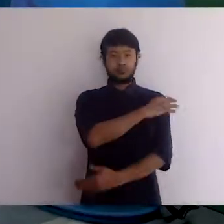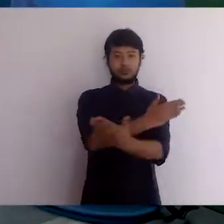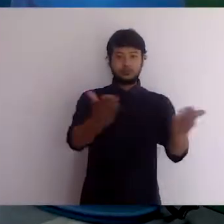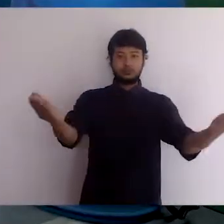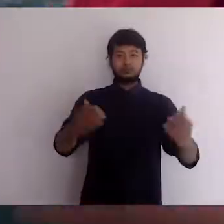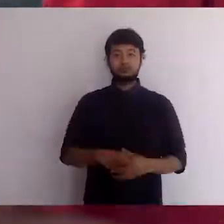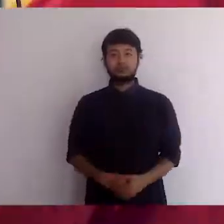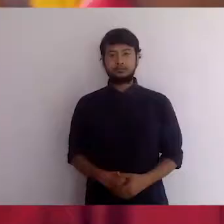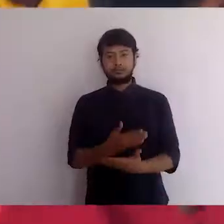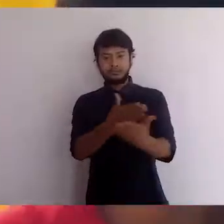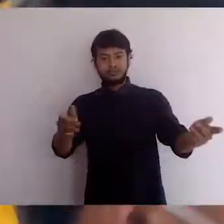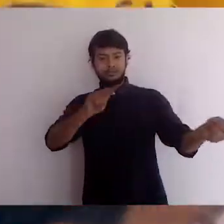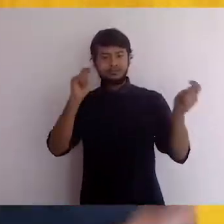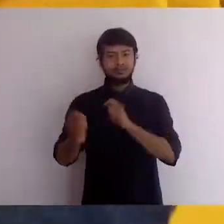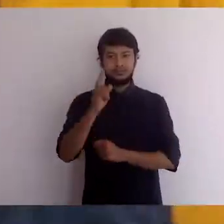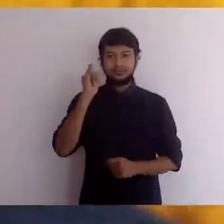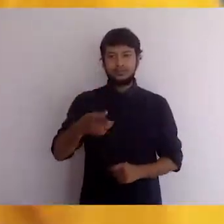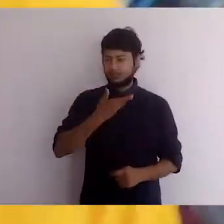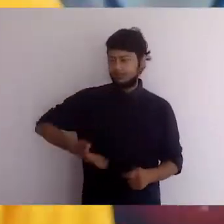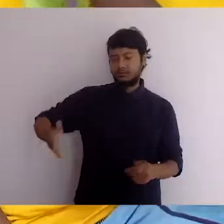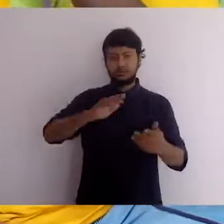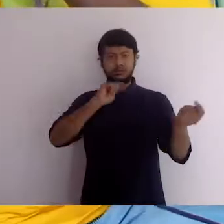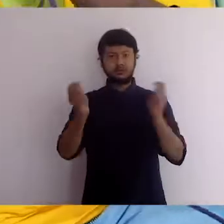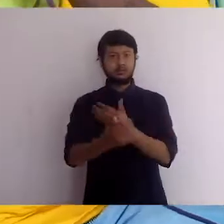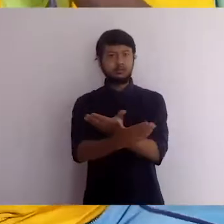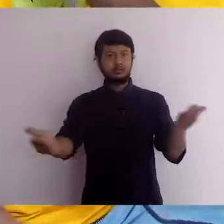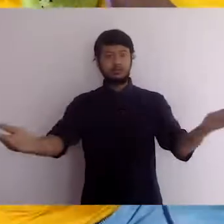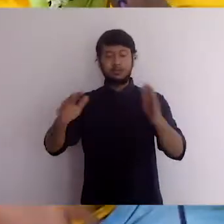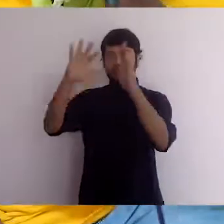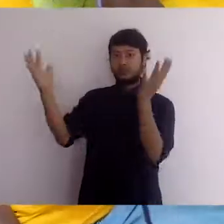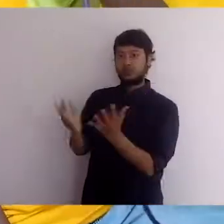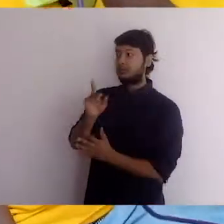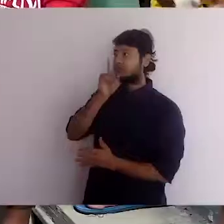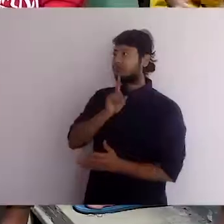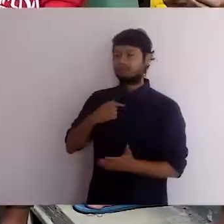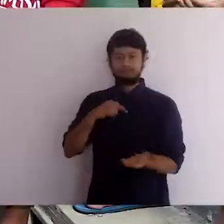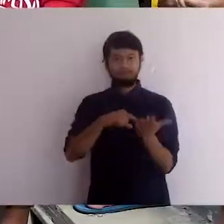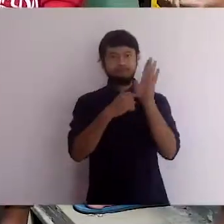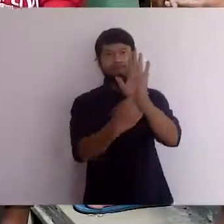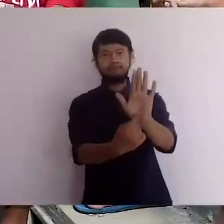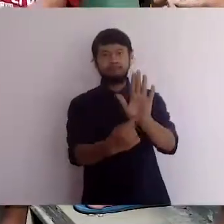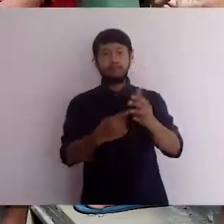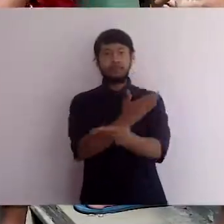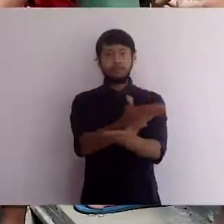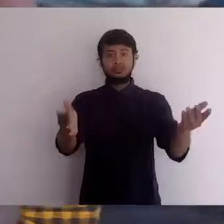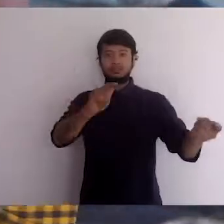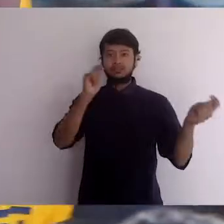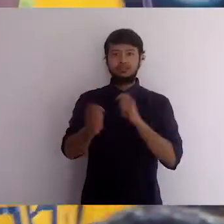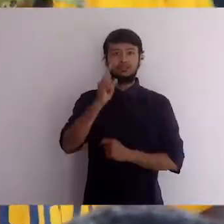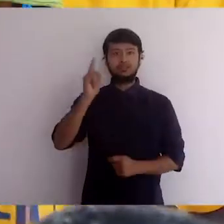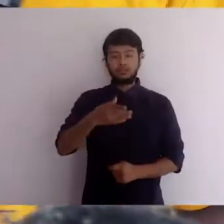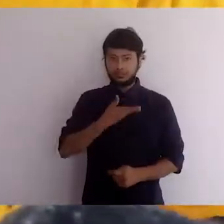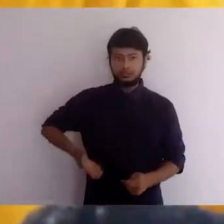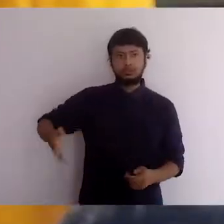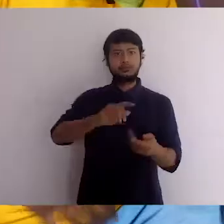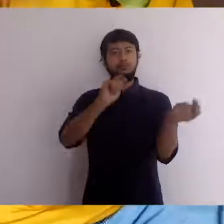brothers. बदलाव लाना है, बदलाव हमको लाना है, दुनिया ये गूंगा अब आवाज दिलाना है। बदलाव लाना है, बदलाव हमको लाना